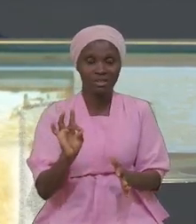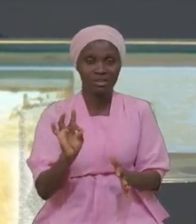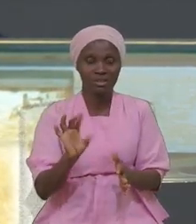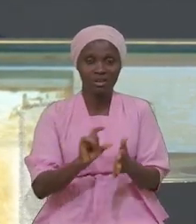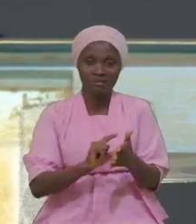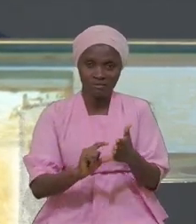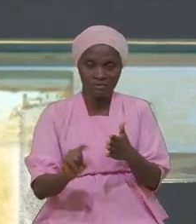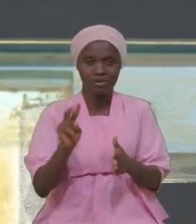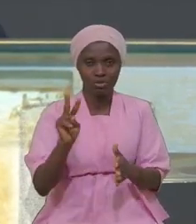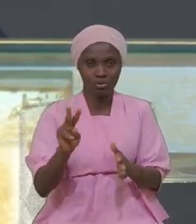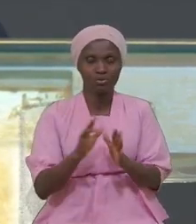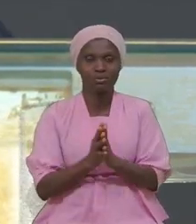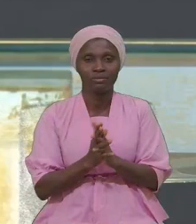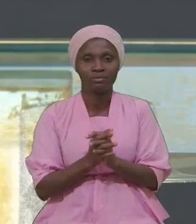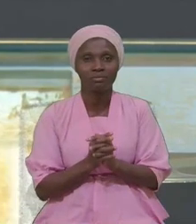Verset 2.